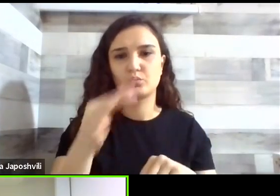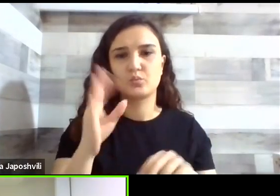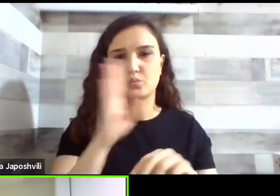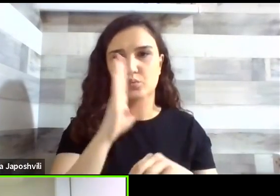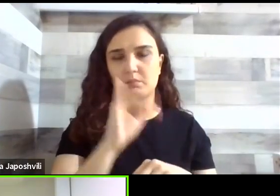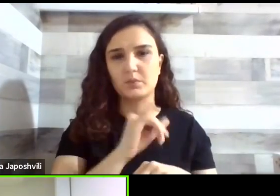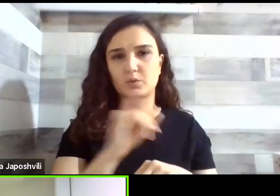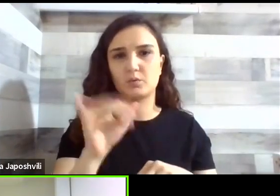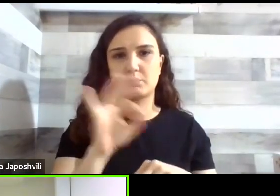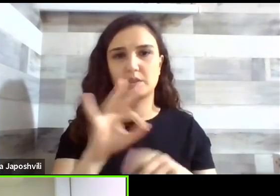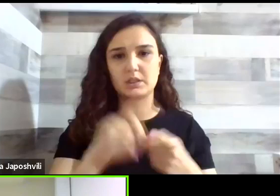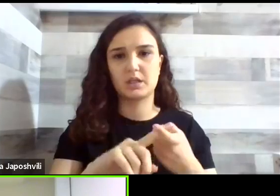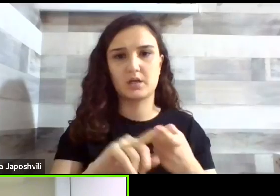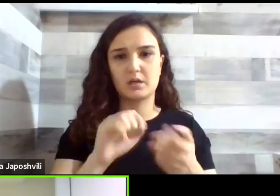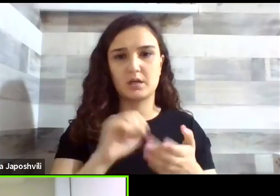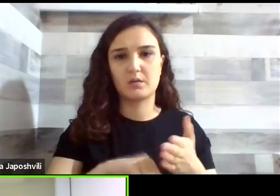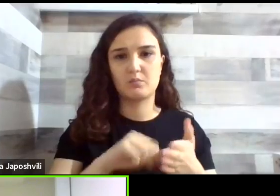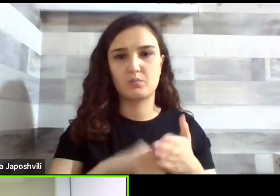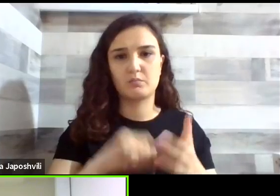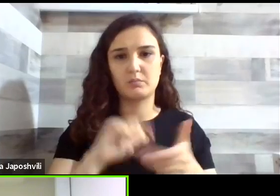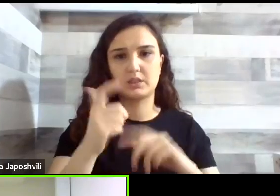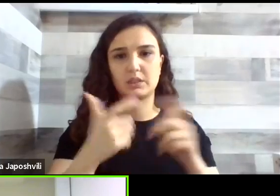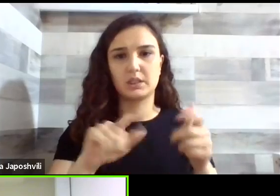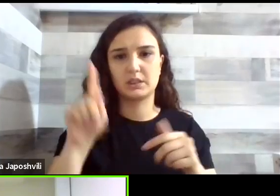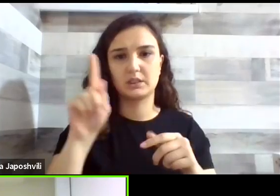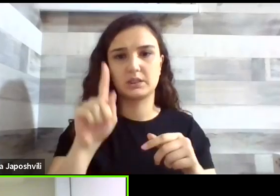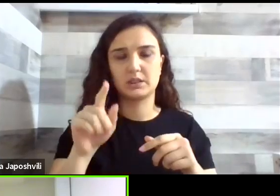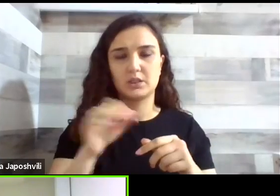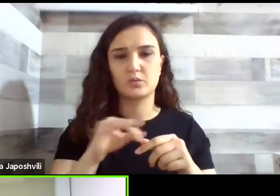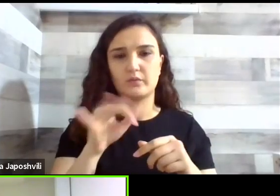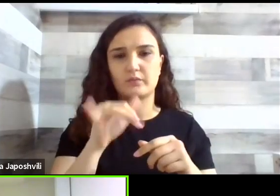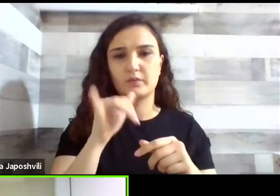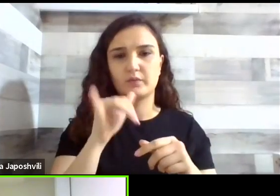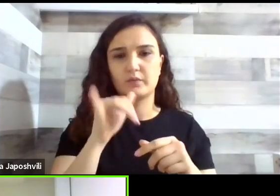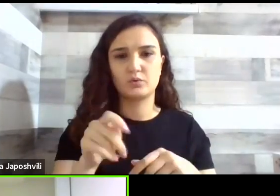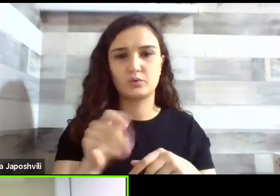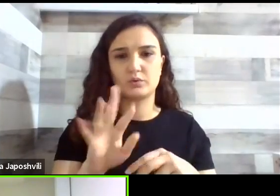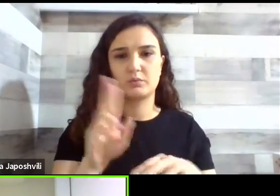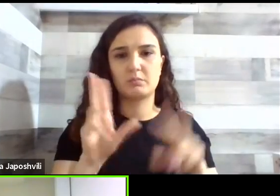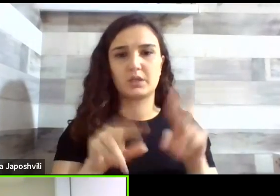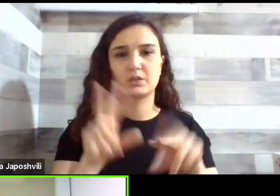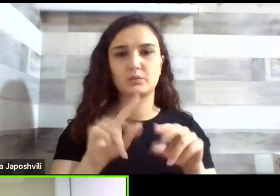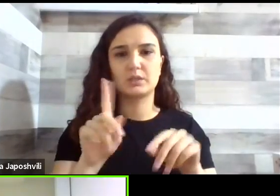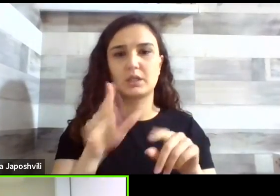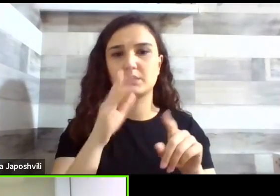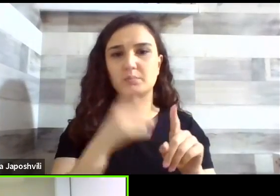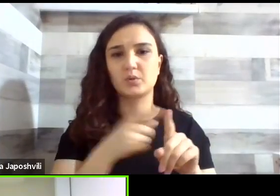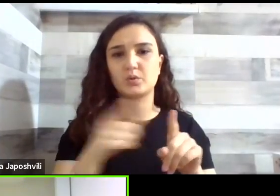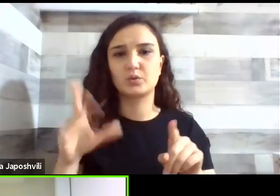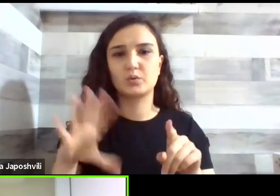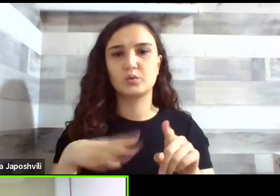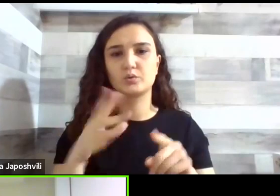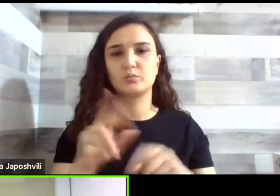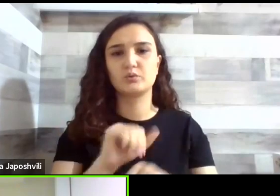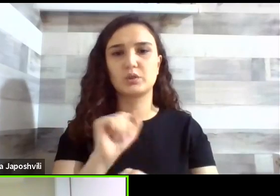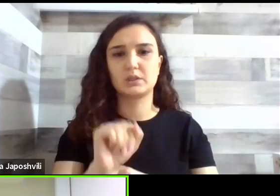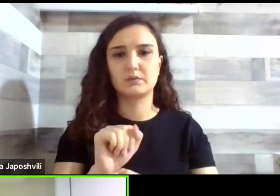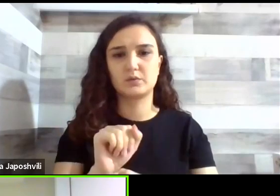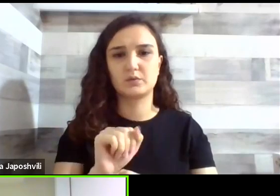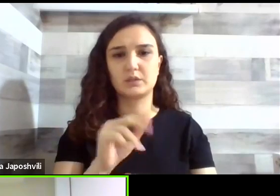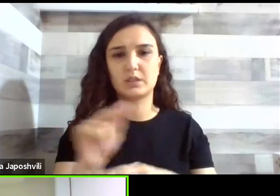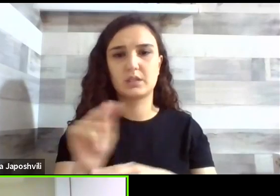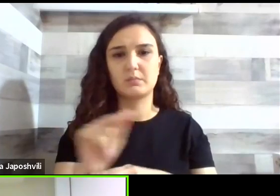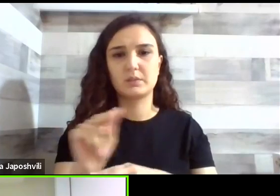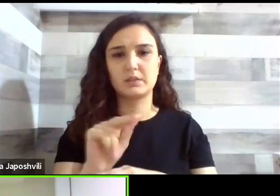გამო, თქვა მაღალმთიანი რაიონიდან ბავშვი ვერ ჩამოდიოდეს და ფაქტიურად რაღაცა პერიოდი მოუწიოს, რომ შეწყვიტოს თერაპიის